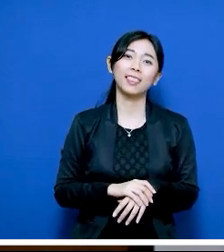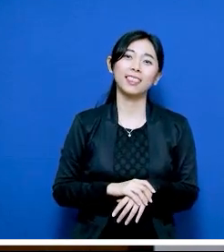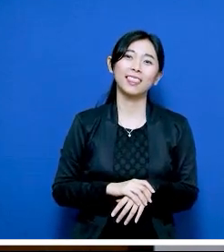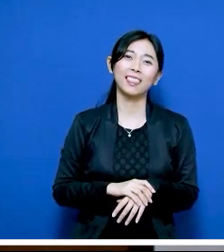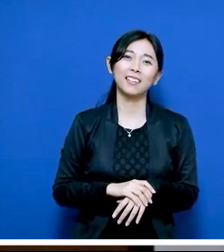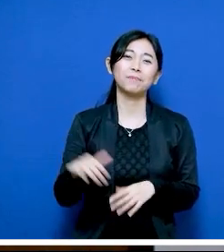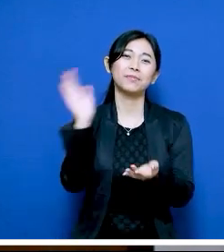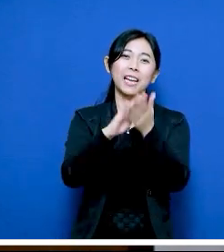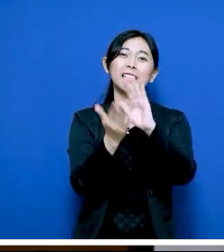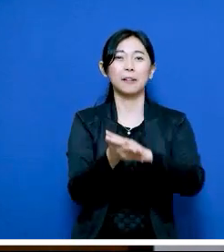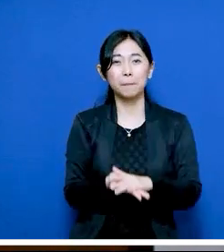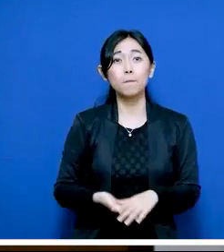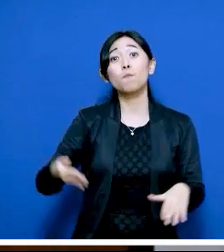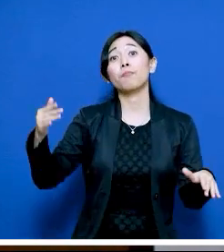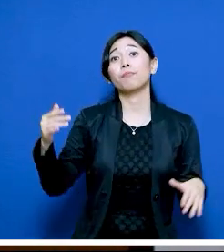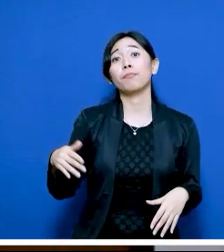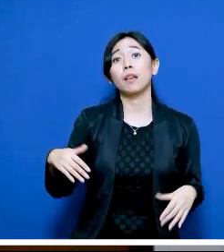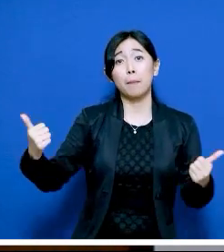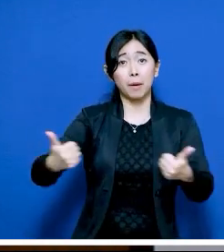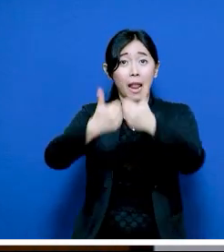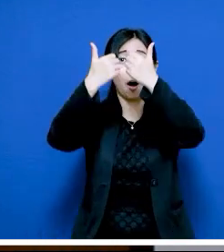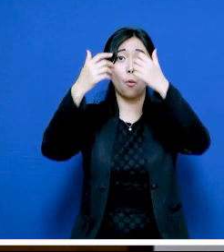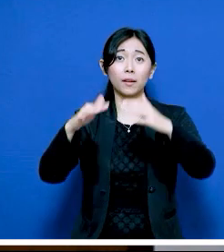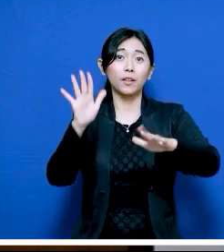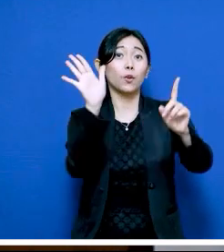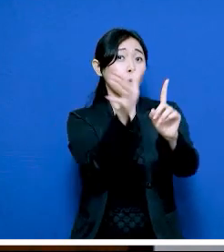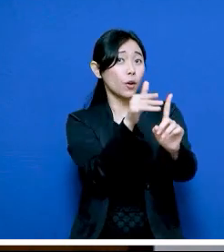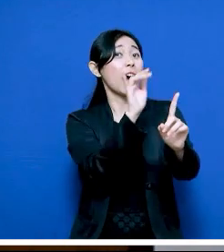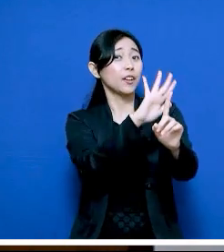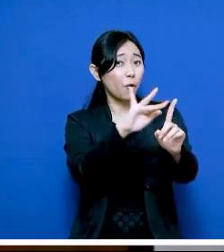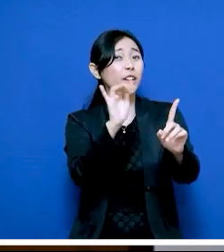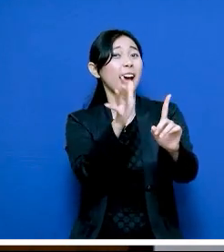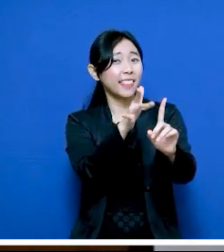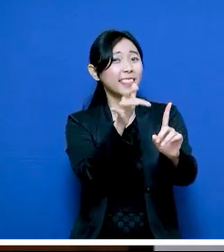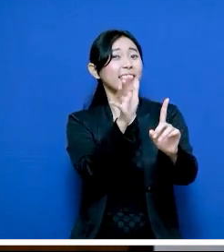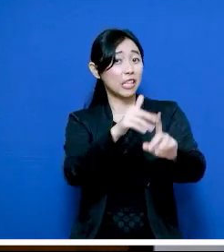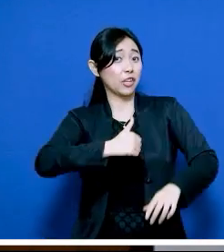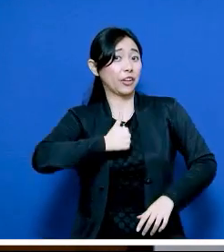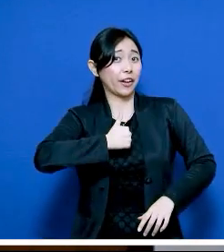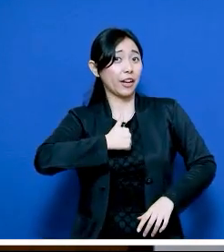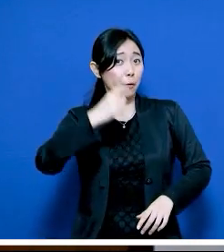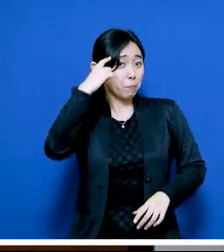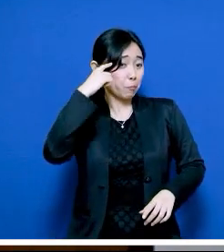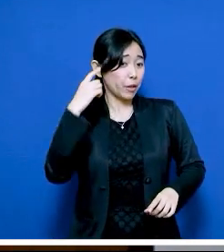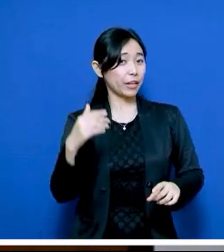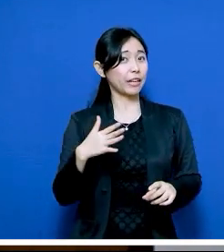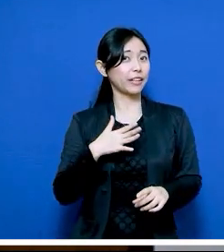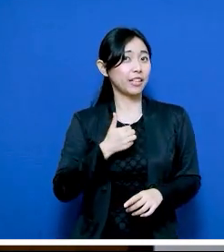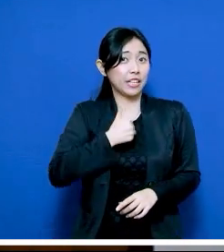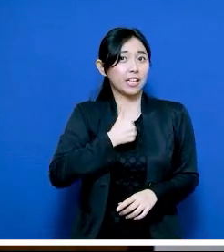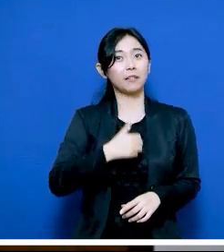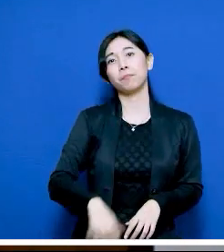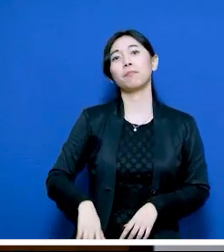Dan karena itu melawan godaan keegoisan diri, pementingan diri itulah yang